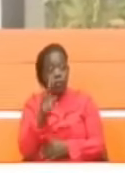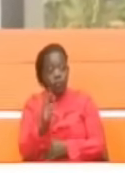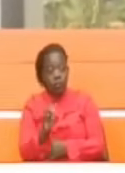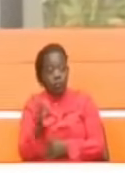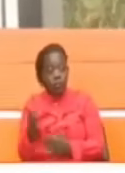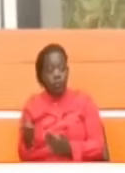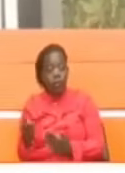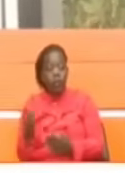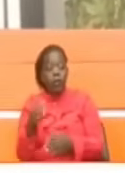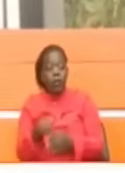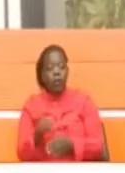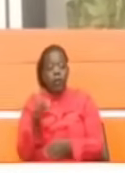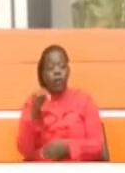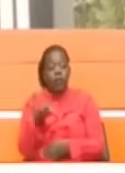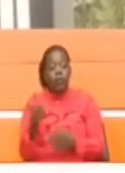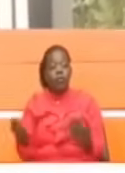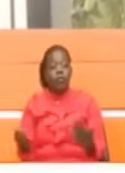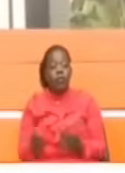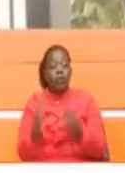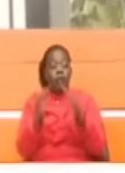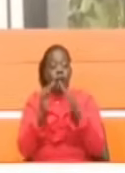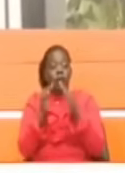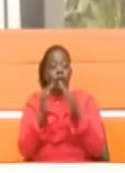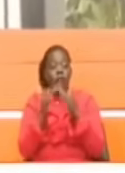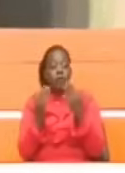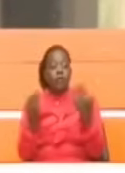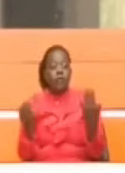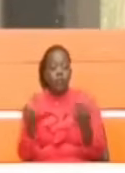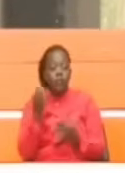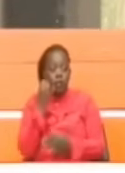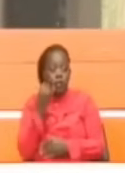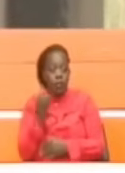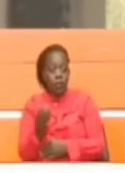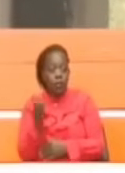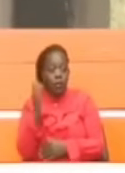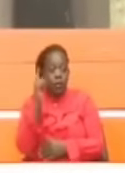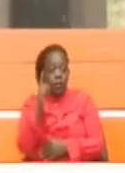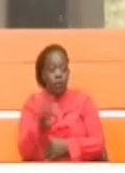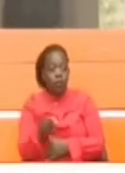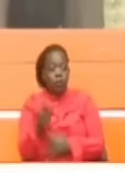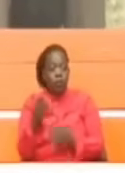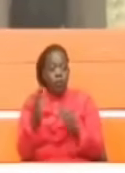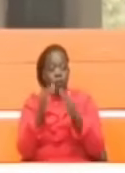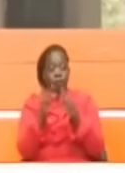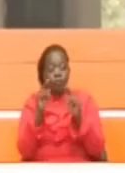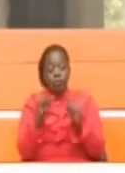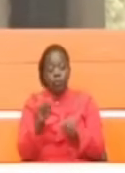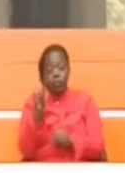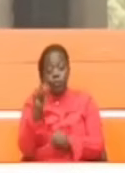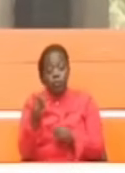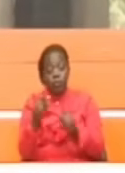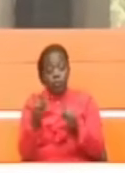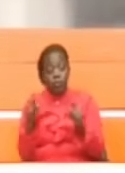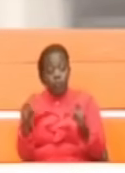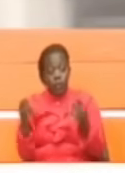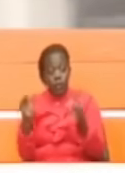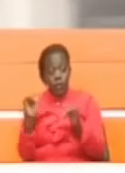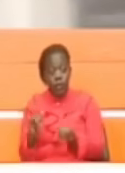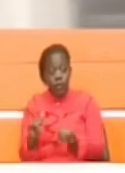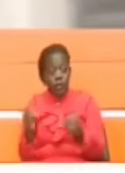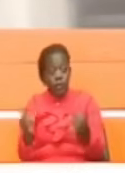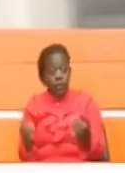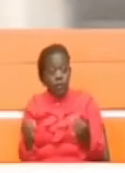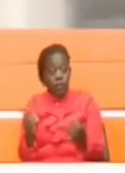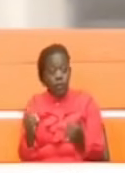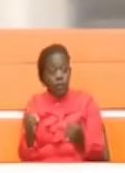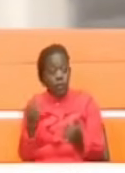mu munisipale y'e Nansa n'ennyumba ebaleebuukanya gy'esangibwa wetutuukiddewo nga wakati wali aliwo naye nga wasigaddewo